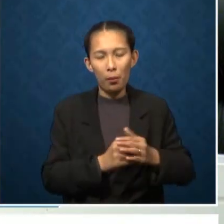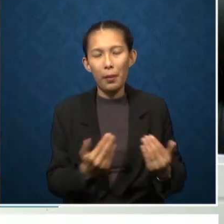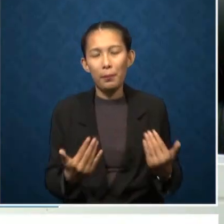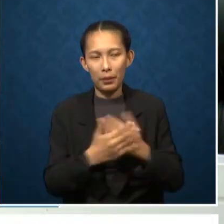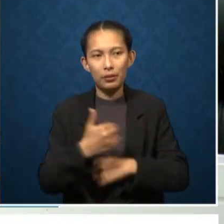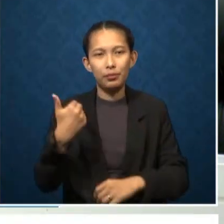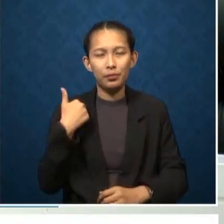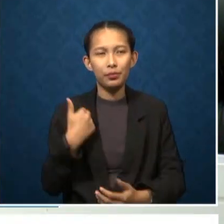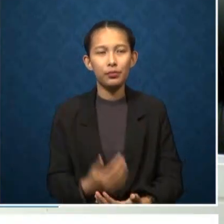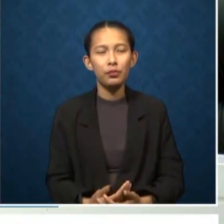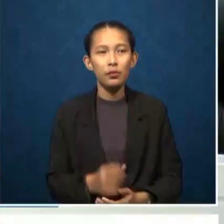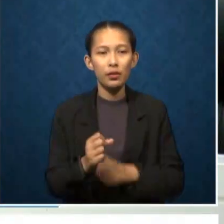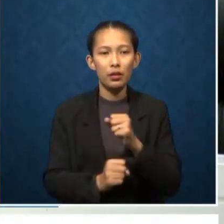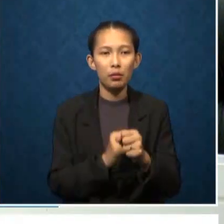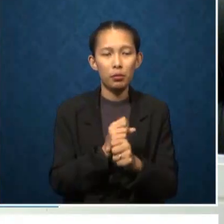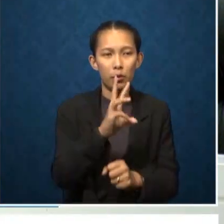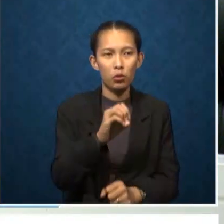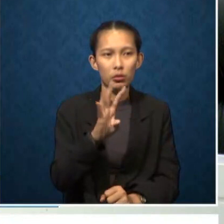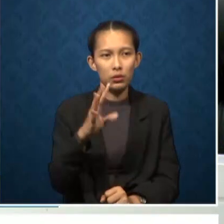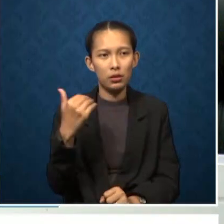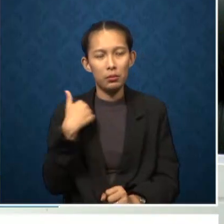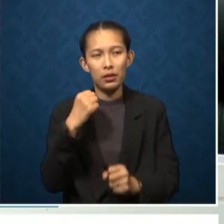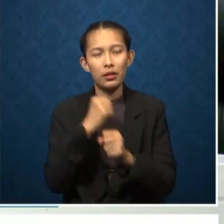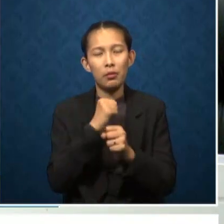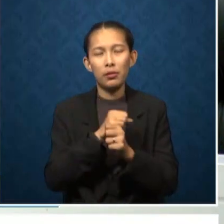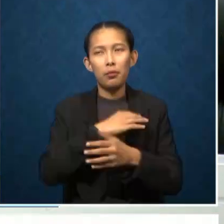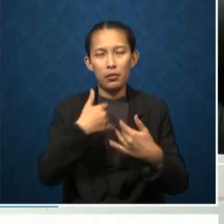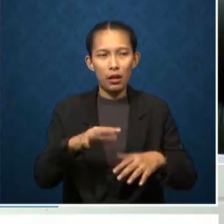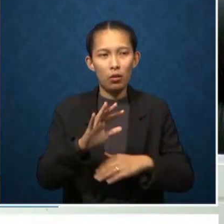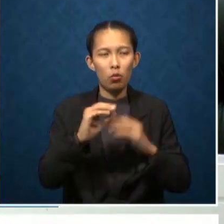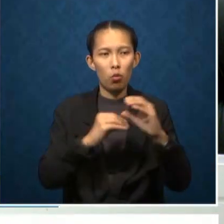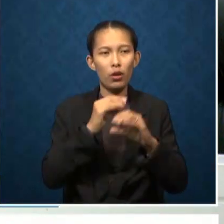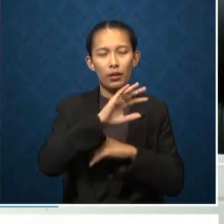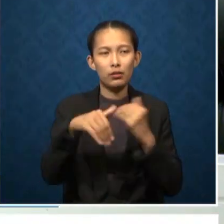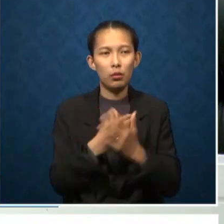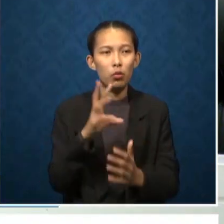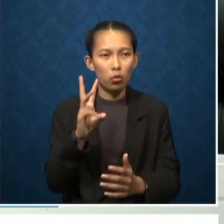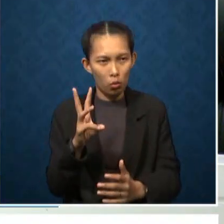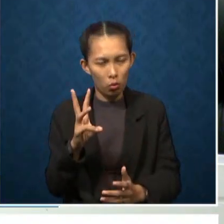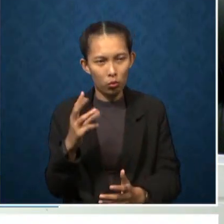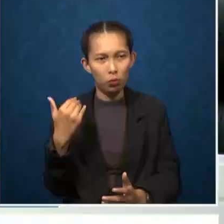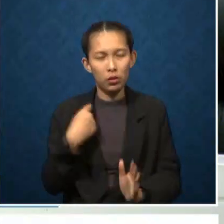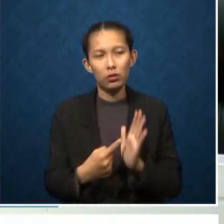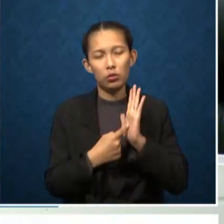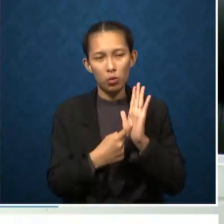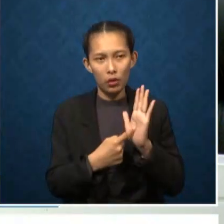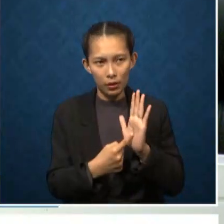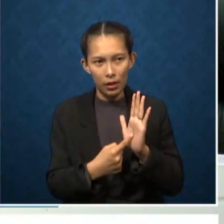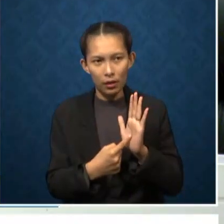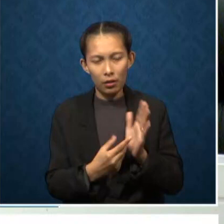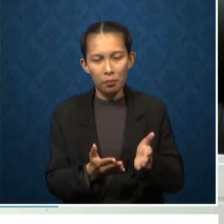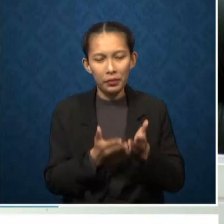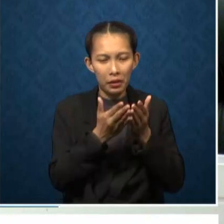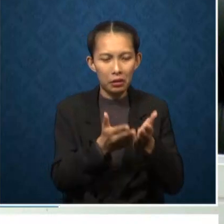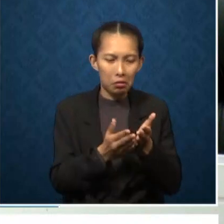ไปซึ่งในปี64เราก็ได้เริ่มทำแซนด์บ็อกซ์ทั้งหมด6งานด้วยกันนะคะเป็นงานเช่นงานตรวจเรือเพื่อออก